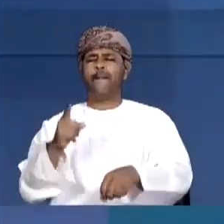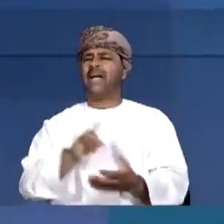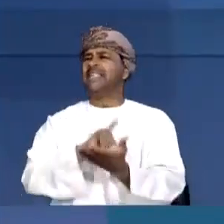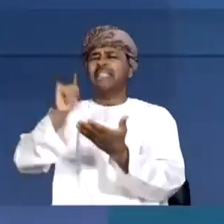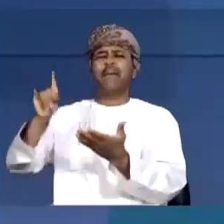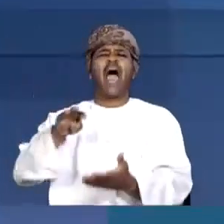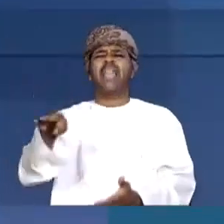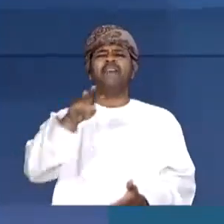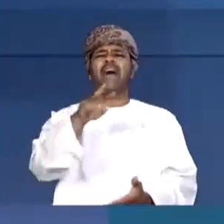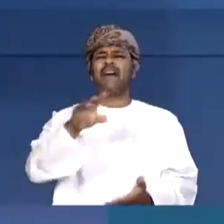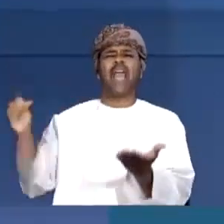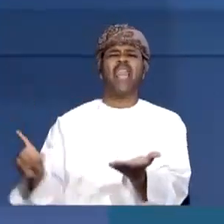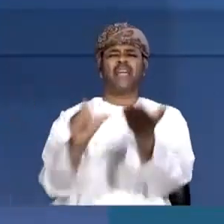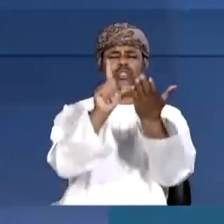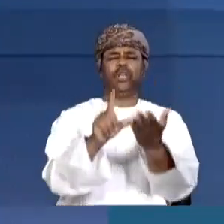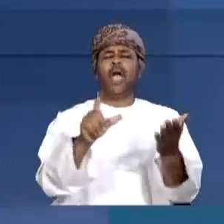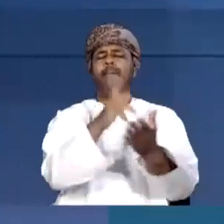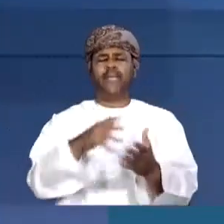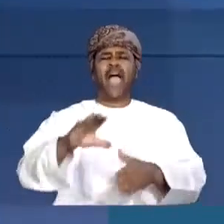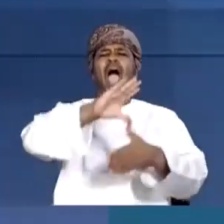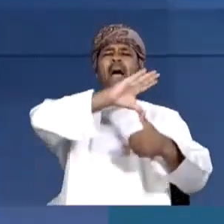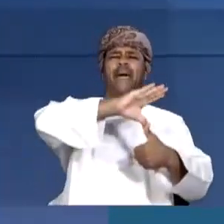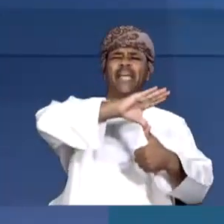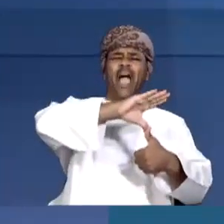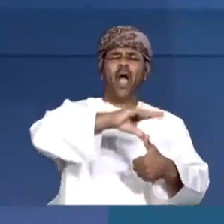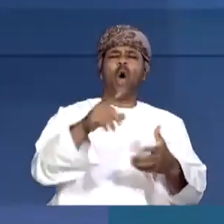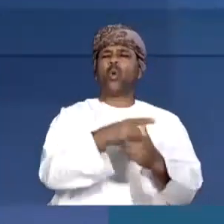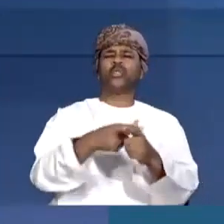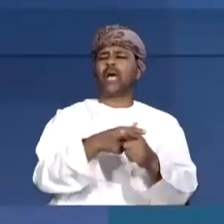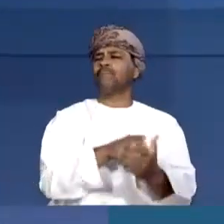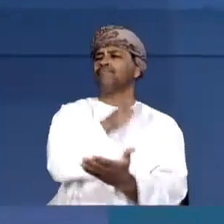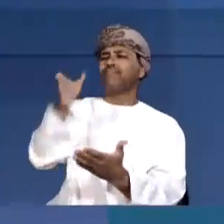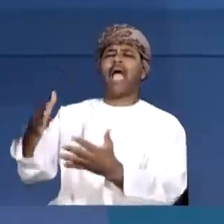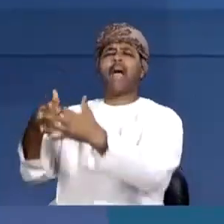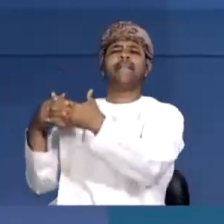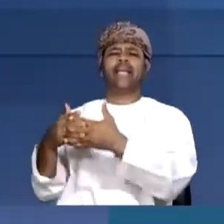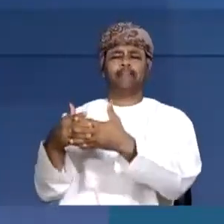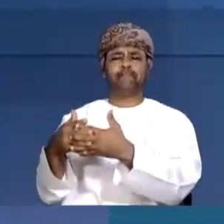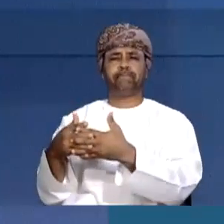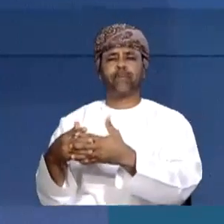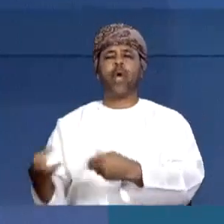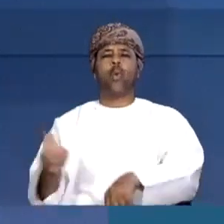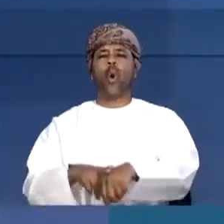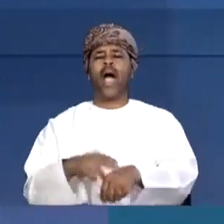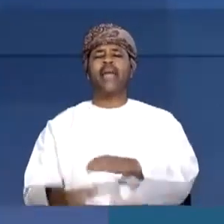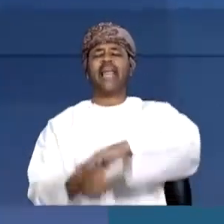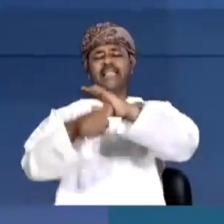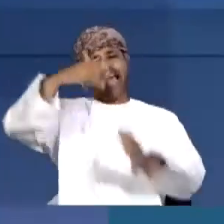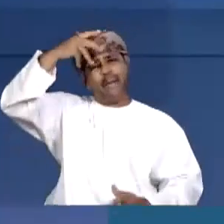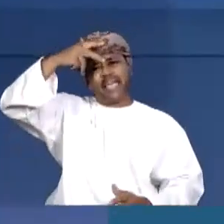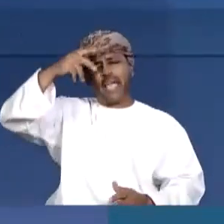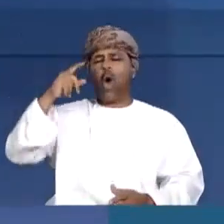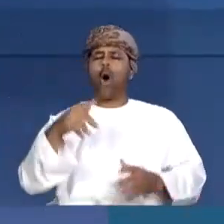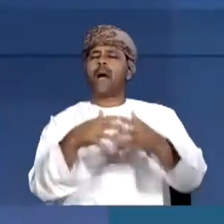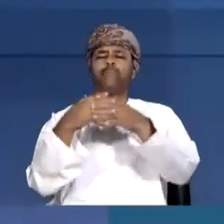آلافا من المهاجرين من أمريكا الوسطى عبر المكسيك للوصول إلى الولايات المتحدة. ويعمل الرئيس الأمريكي دونالد ترامب